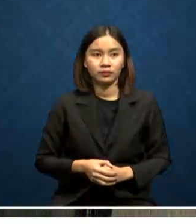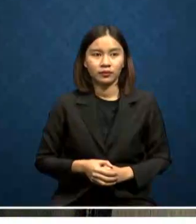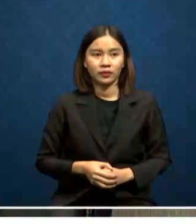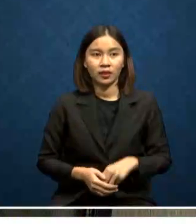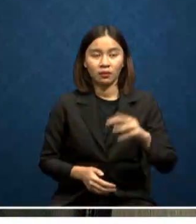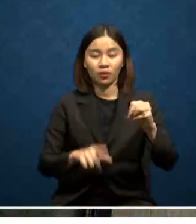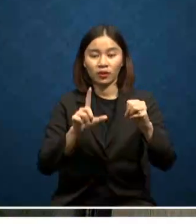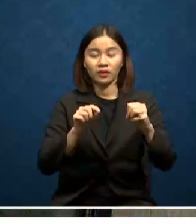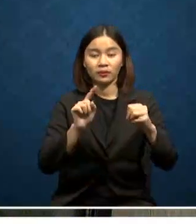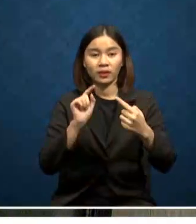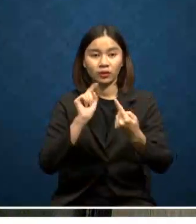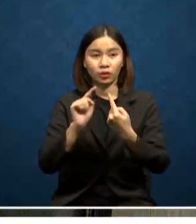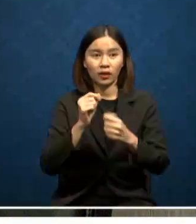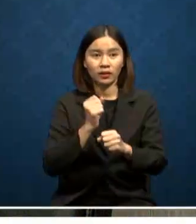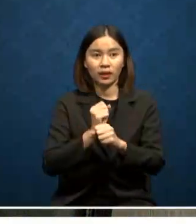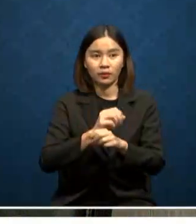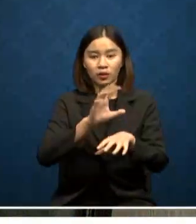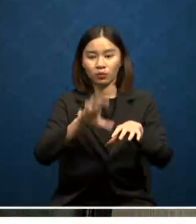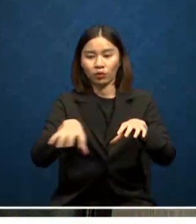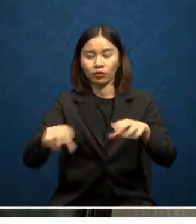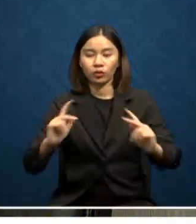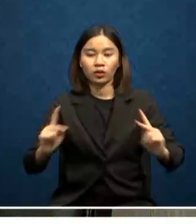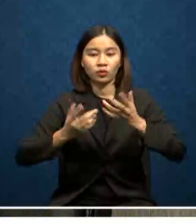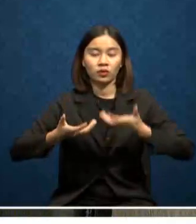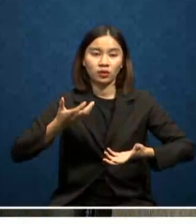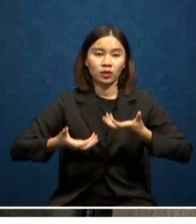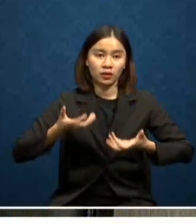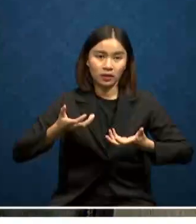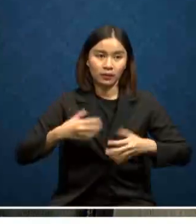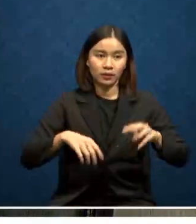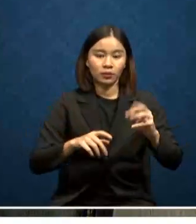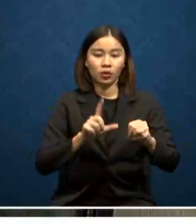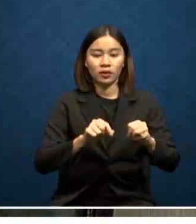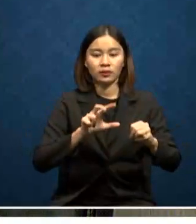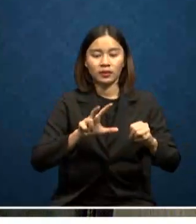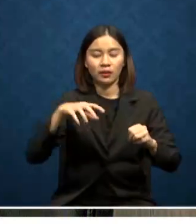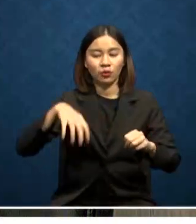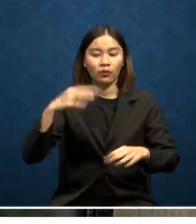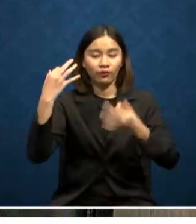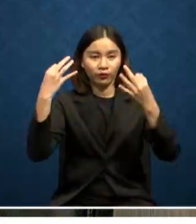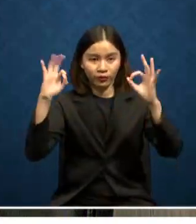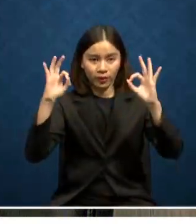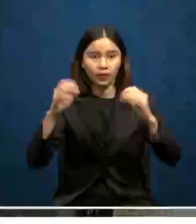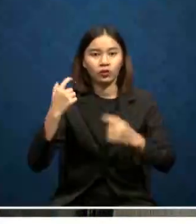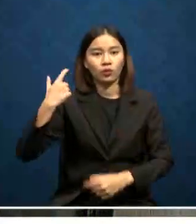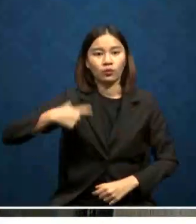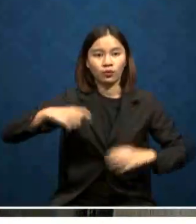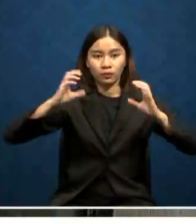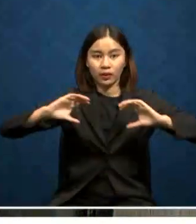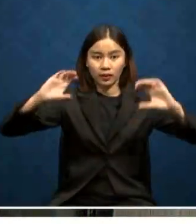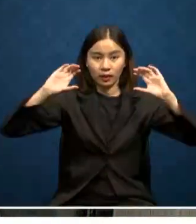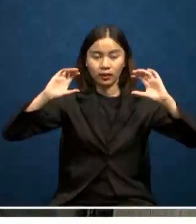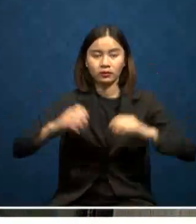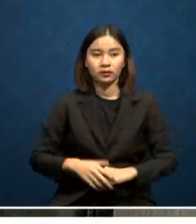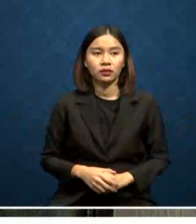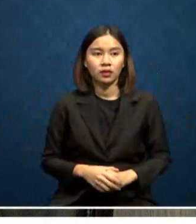21ก็เป็นเรื่องของหน่วยงานในกระบวนการยุติธรรมมาตรา32เป็นเรื่องขององค์กรอิสระแล้วก็องค์กรอัยการ เ